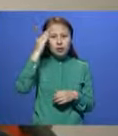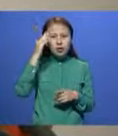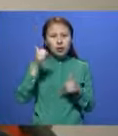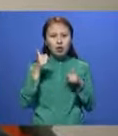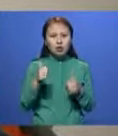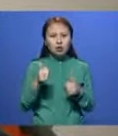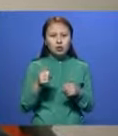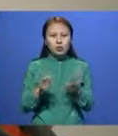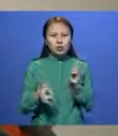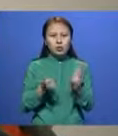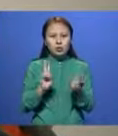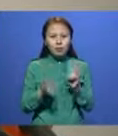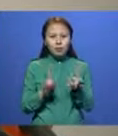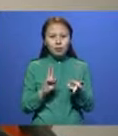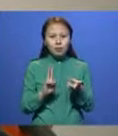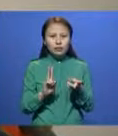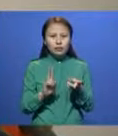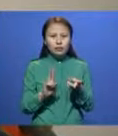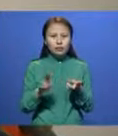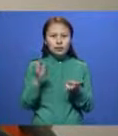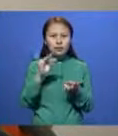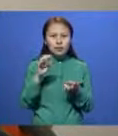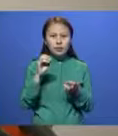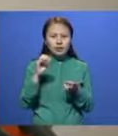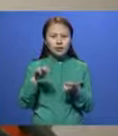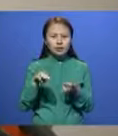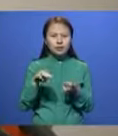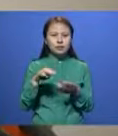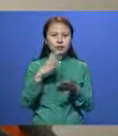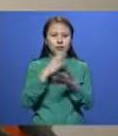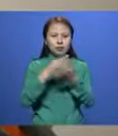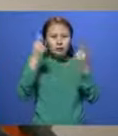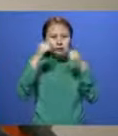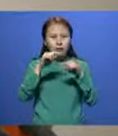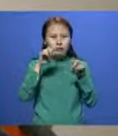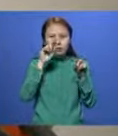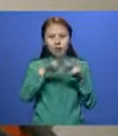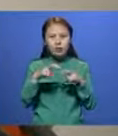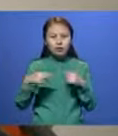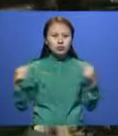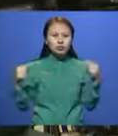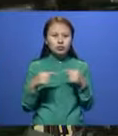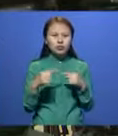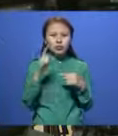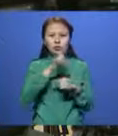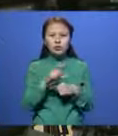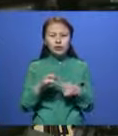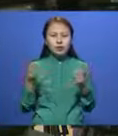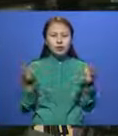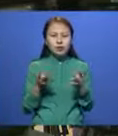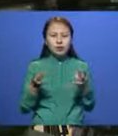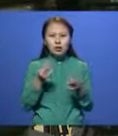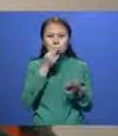аспашылар, және де диет сестра, технологтар болу керек, және де осы